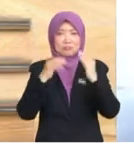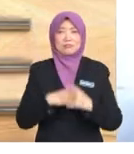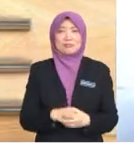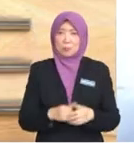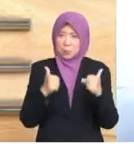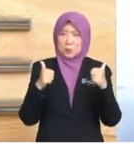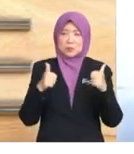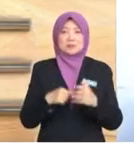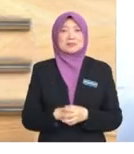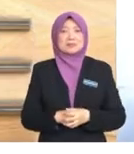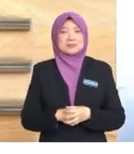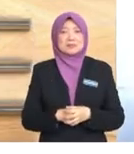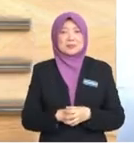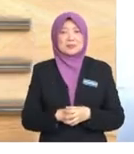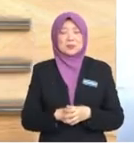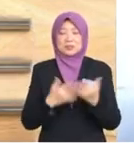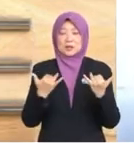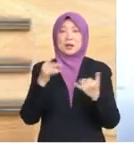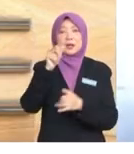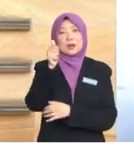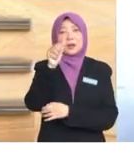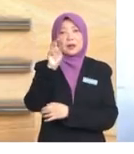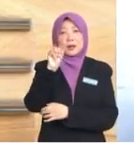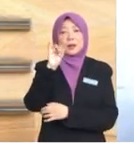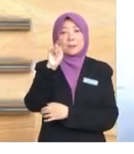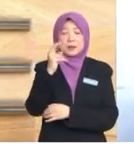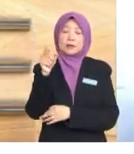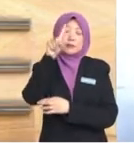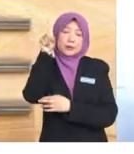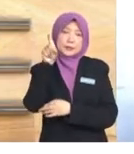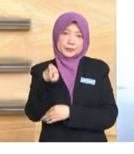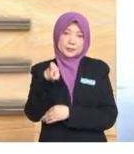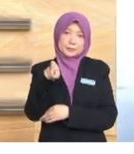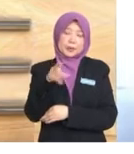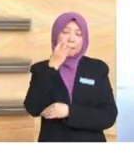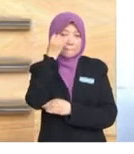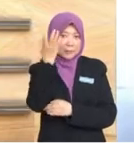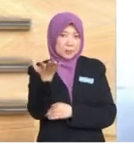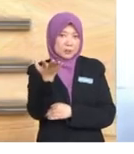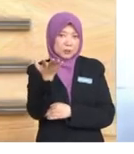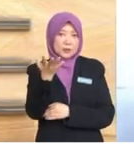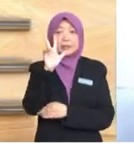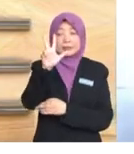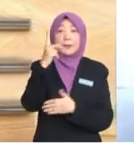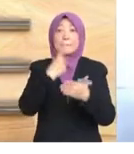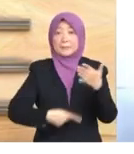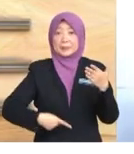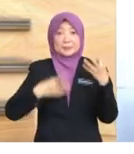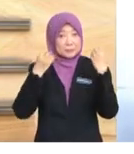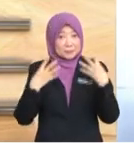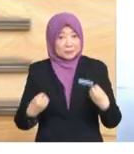betul. Okey. Amin. Cikgu nak tanya, sebutkan hiasan yang ketiga.